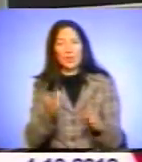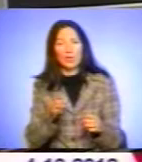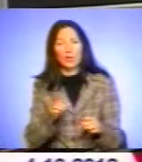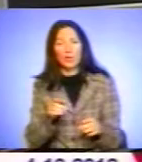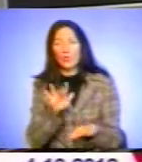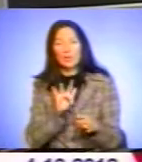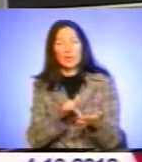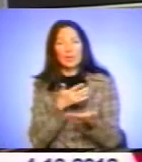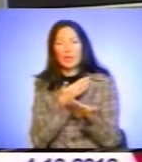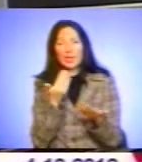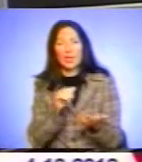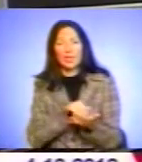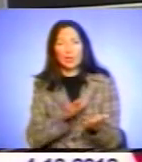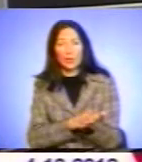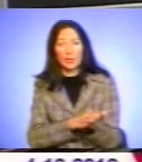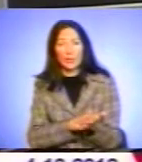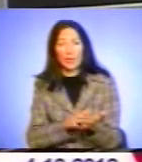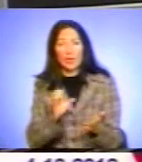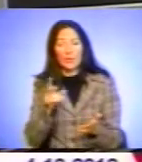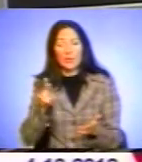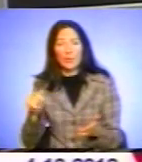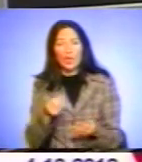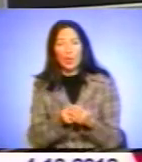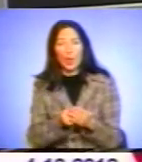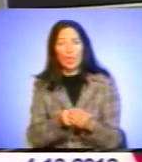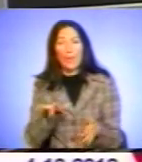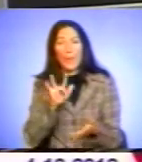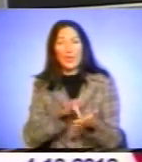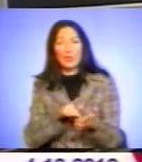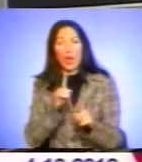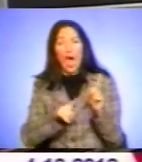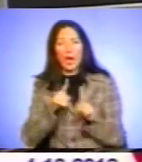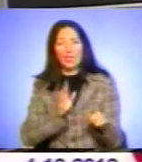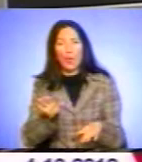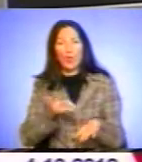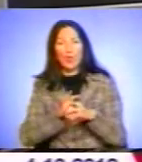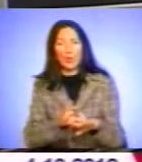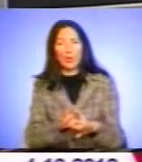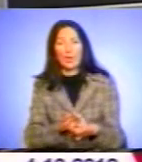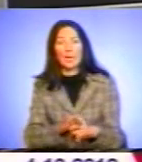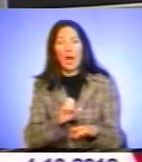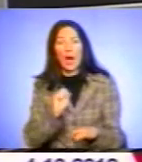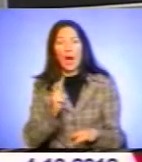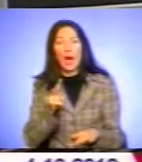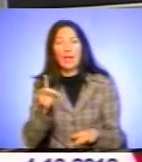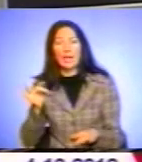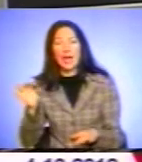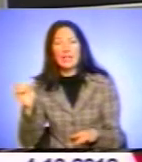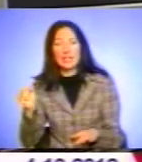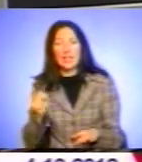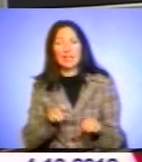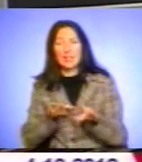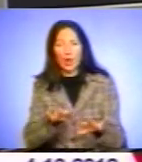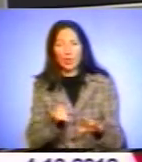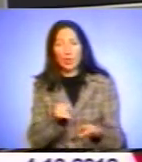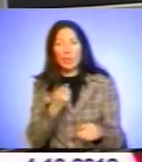серпні за кошти міської ради були проведені акарицидні заходи. Що це означає? Проводились